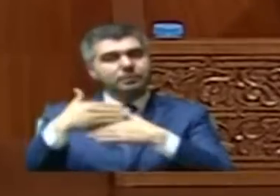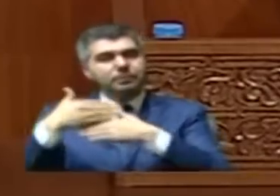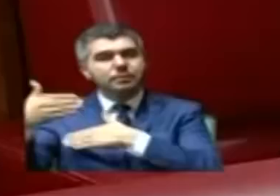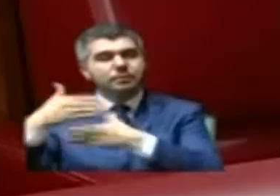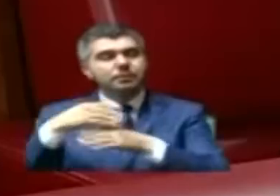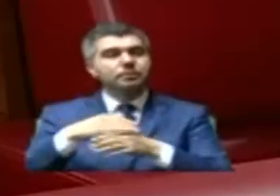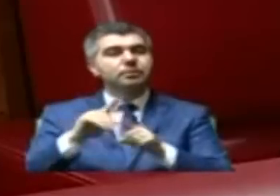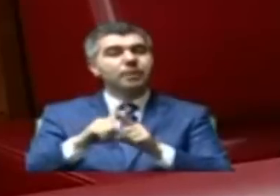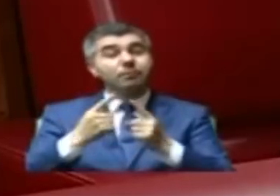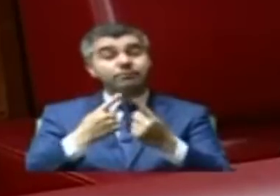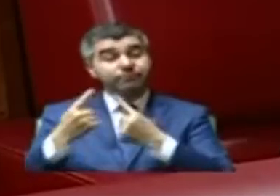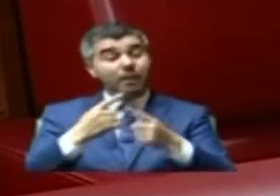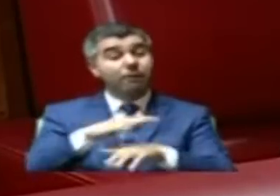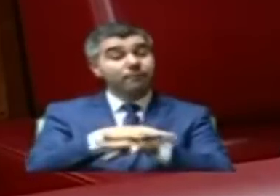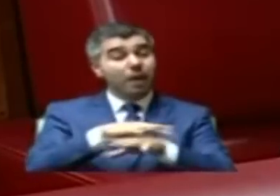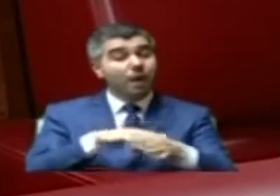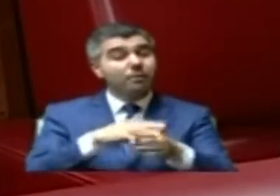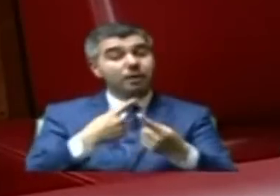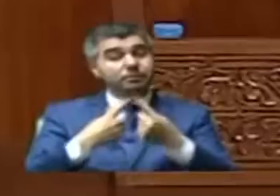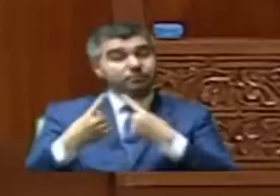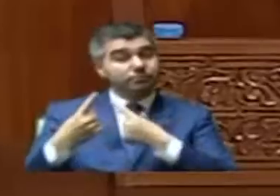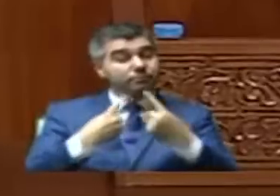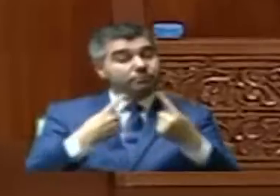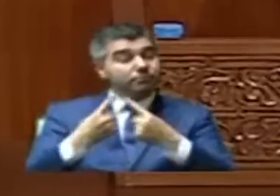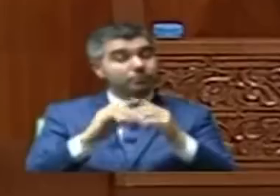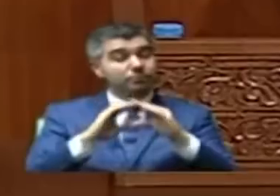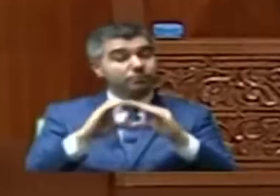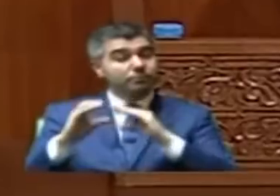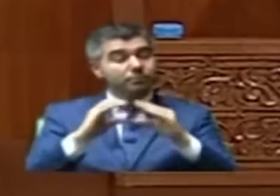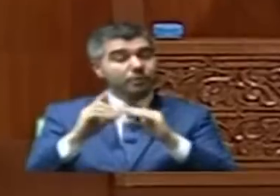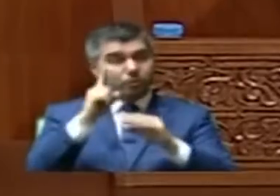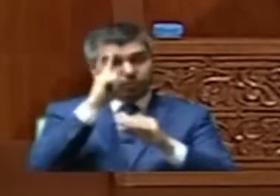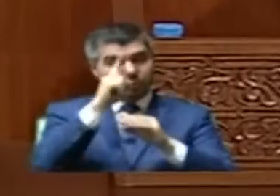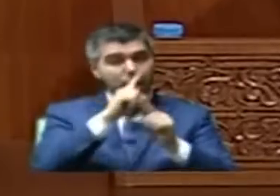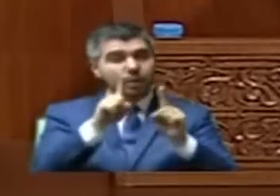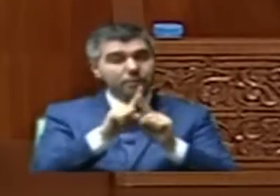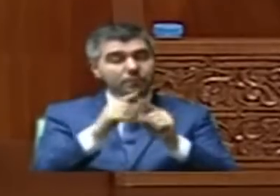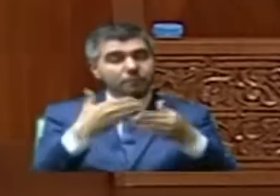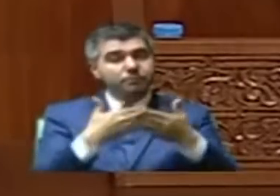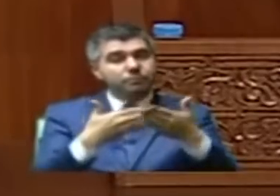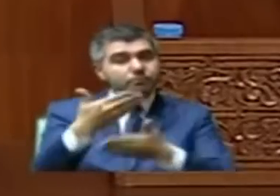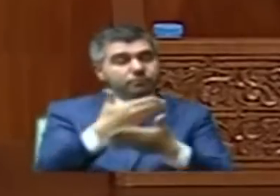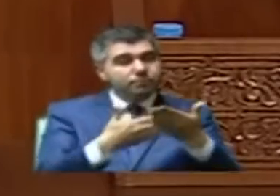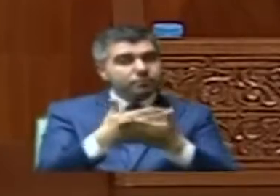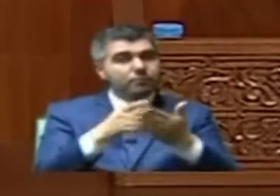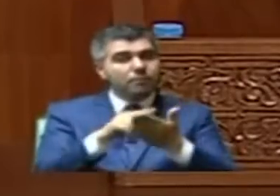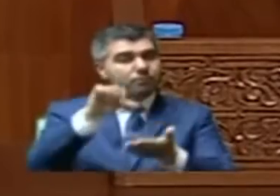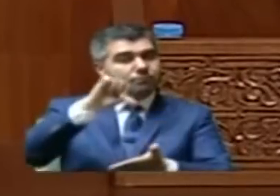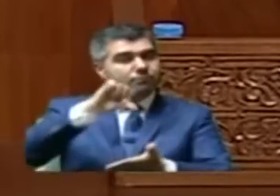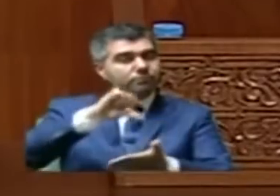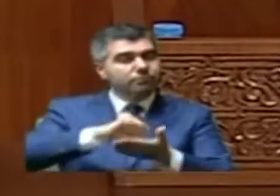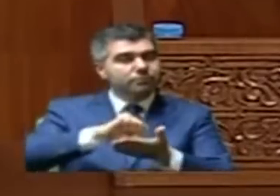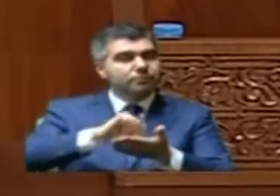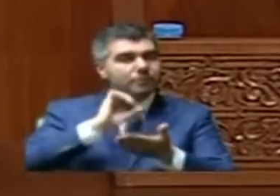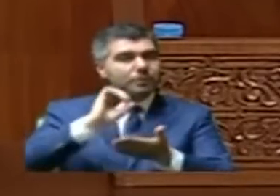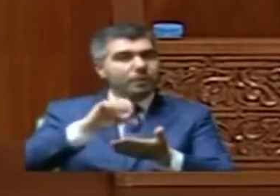مع السلطات الإقليمية والمحلية في المدن المعنية، وغادي نمشيو في هذا الدور باش يمكن يلقاو واحد الموطن قدم،